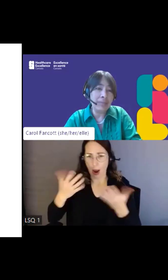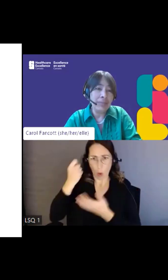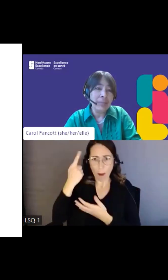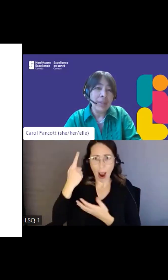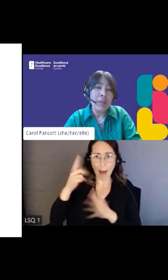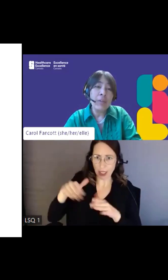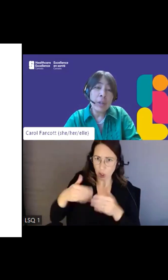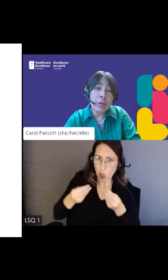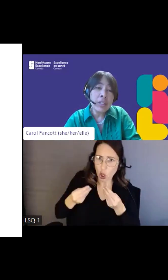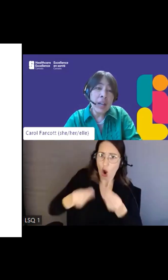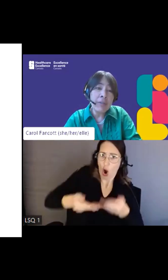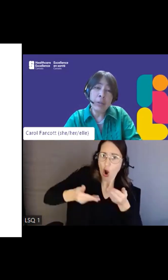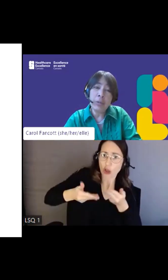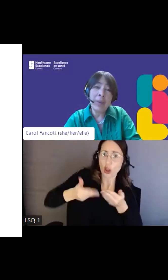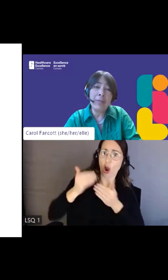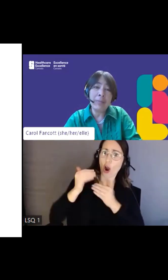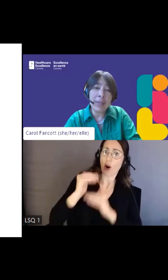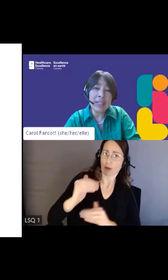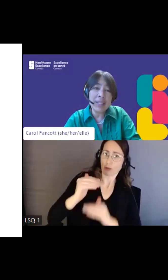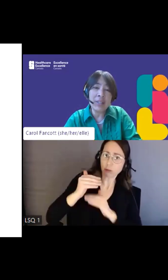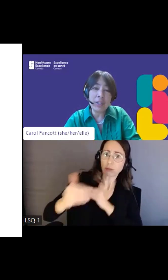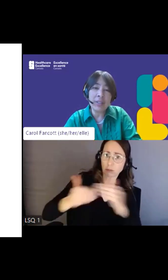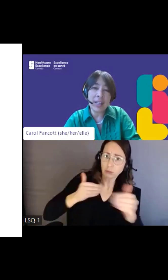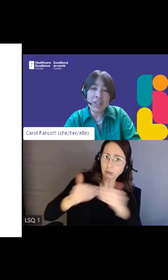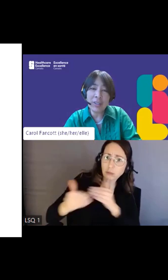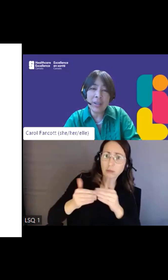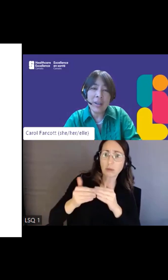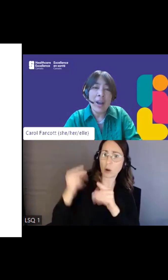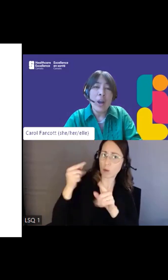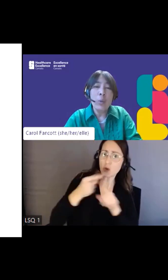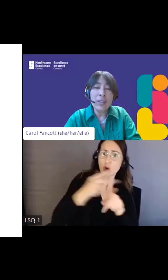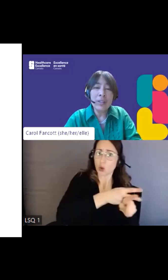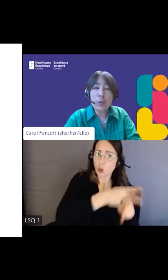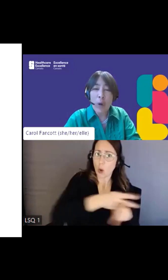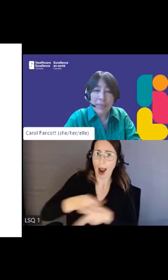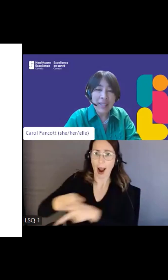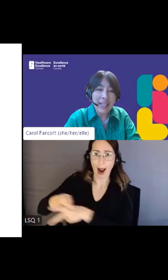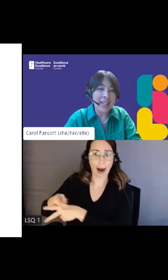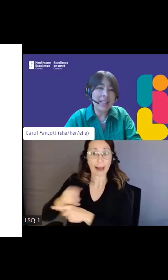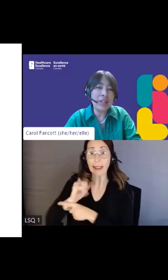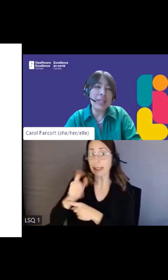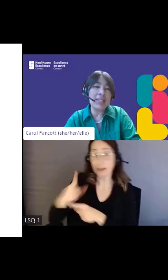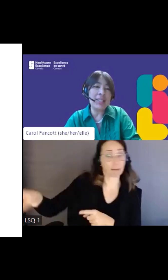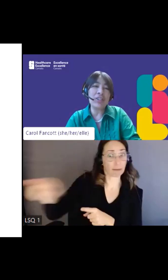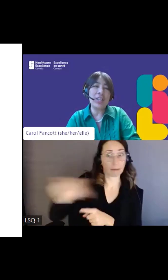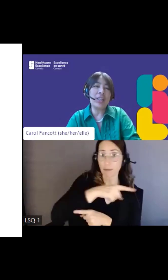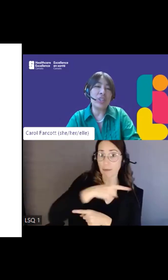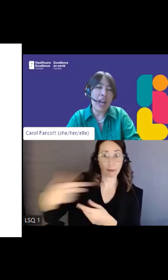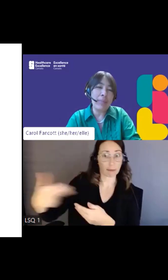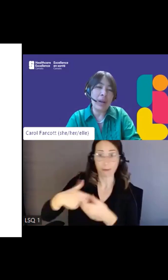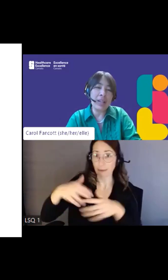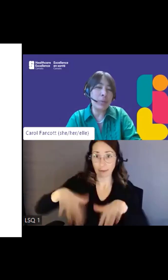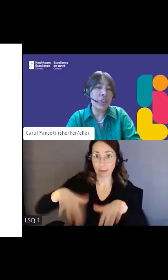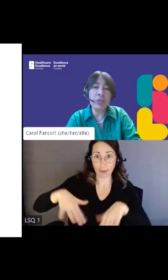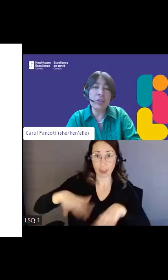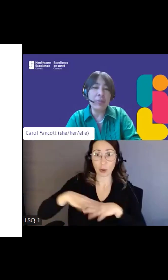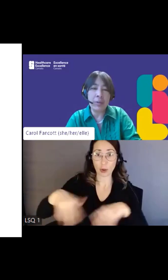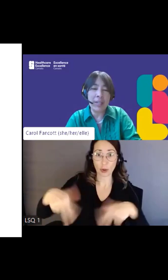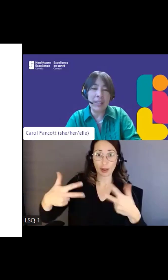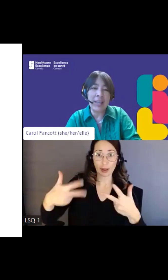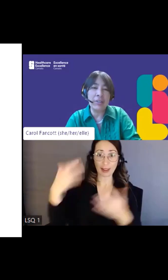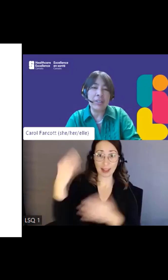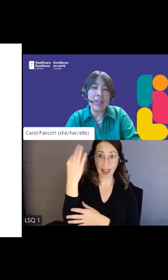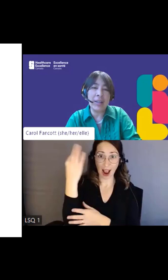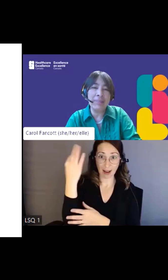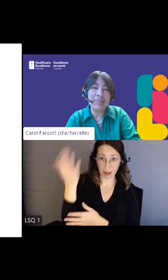d'entre vous qui n'avaient pas participé à cette séance, nous allons partager le lien dans le clavardage que vous allez pouvoir donc